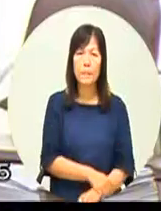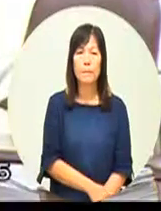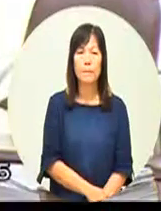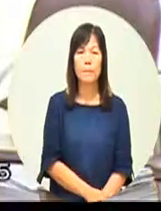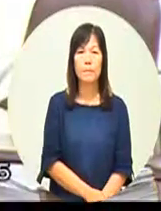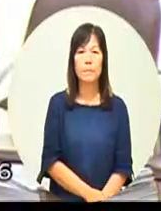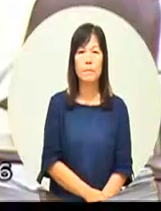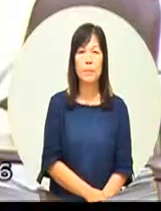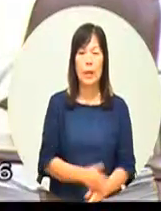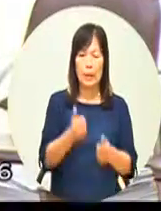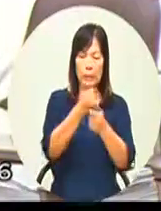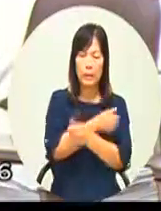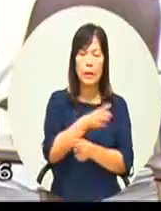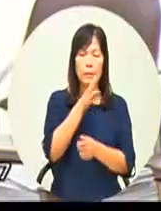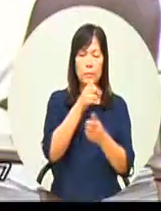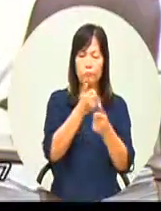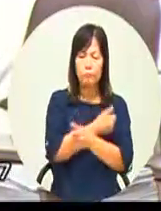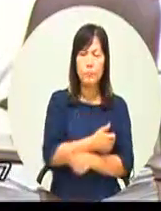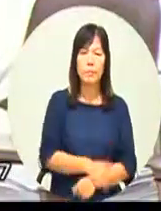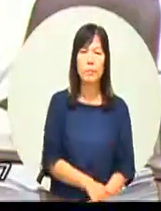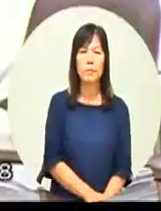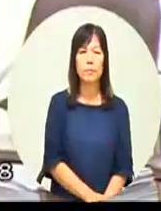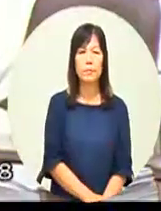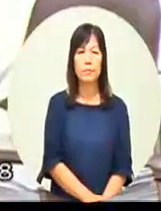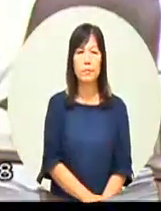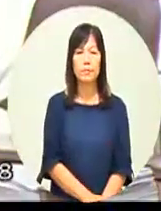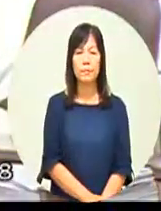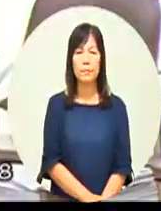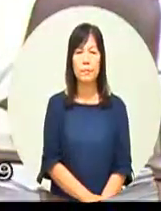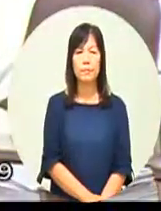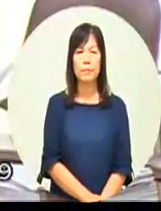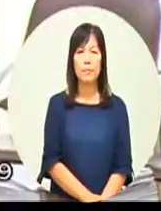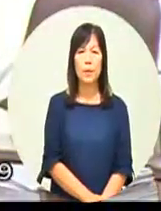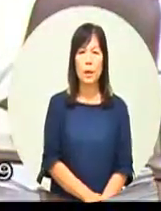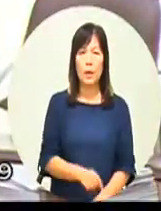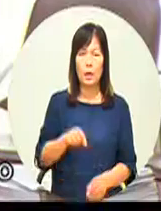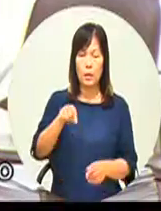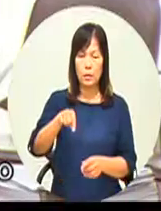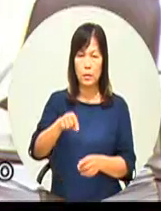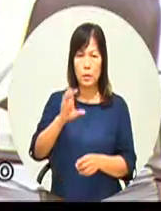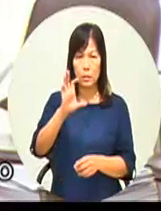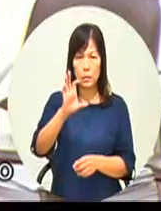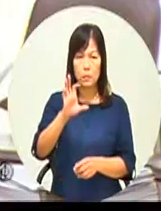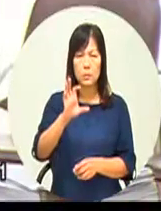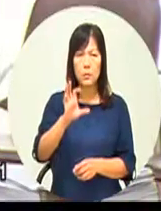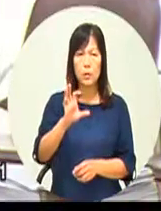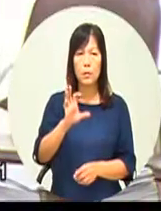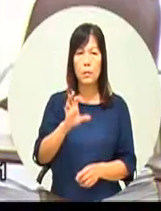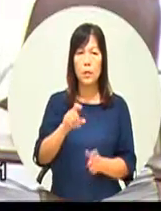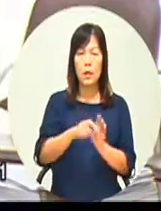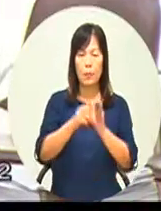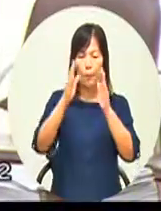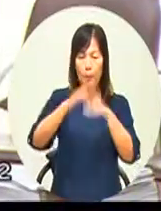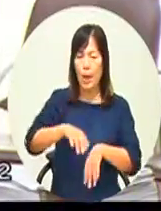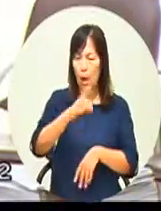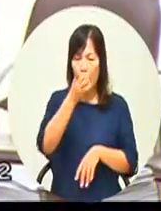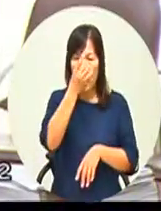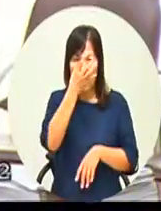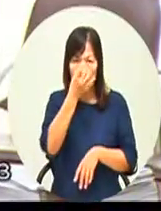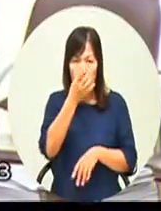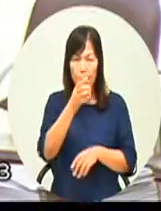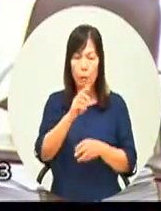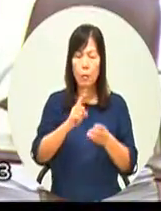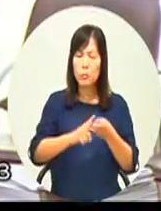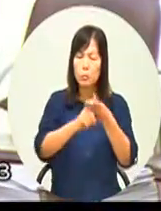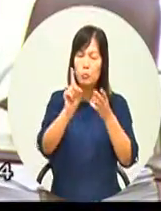的， 哦，代理哦。就是因为一这个厕所没有办法拆，也主要原